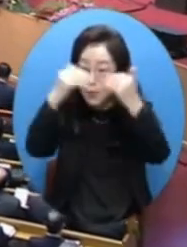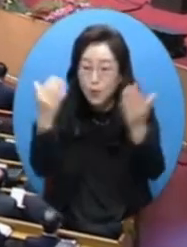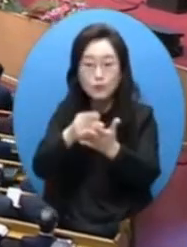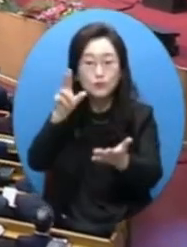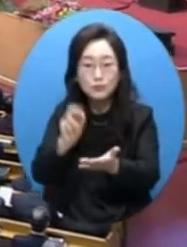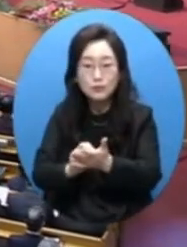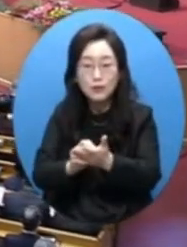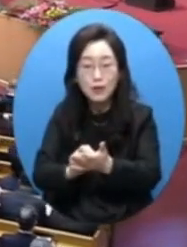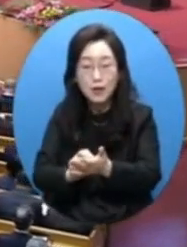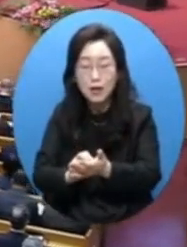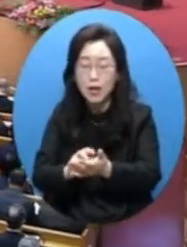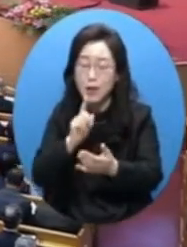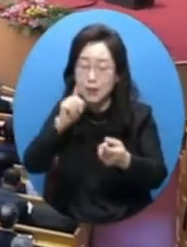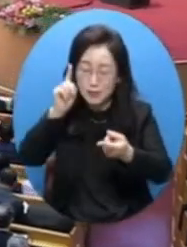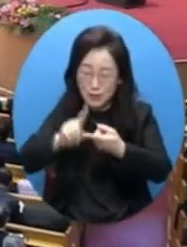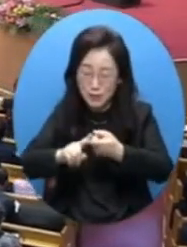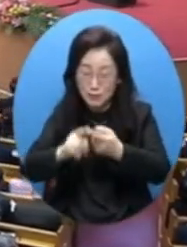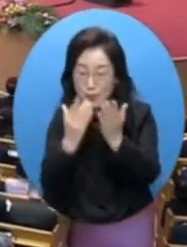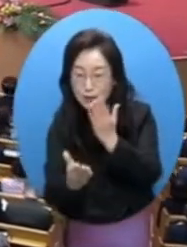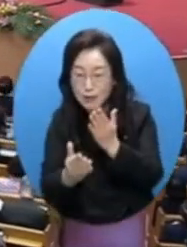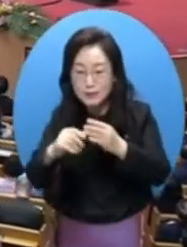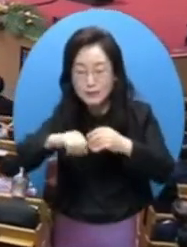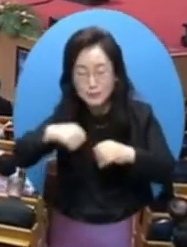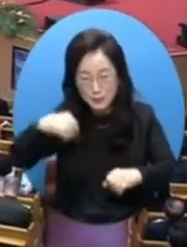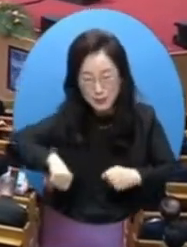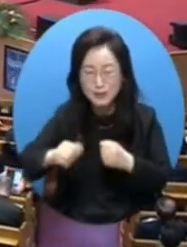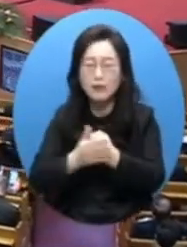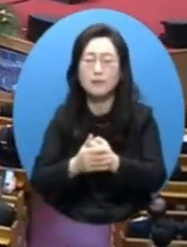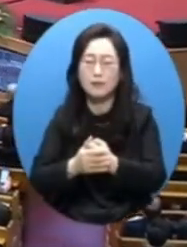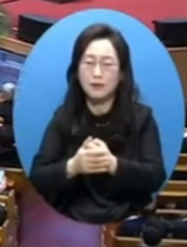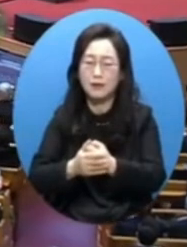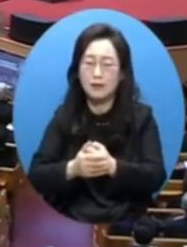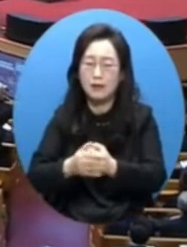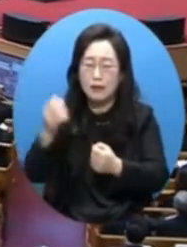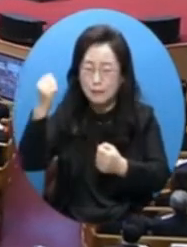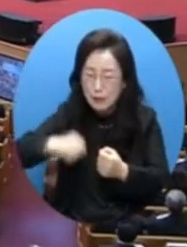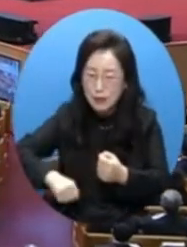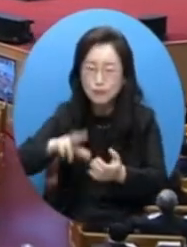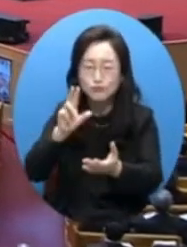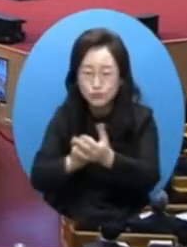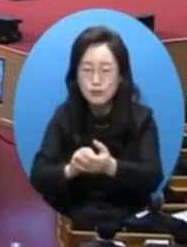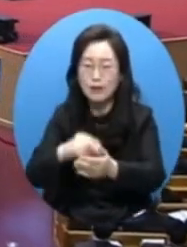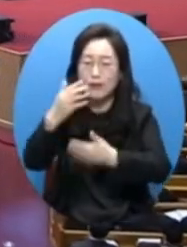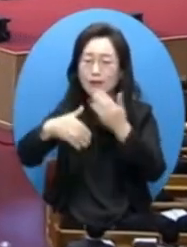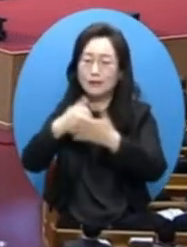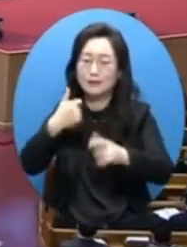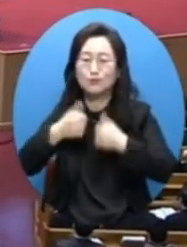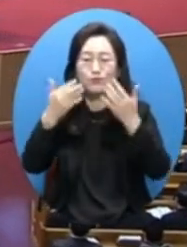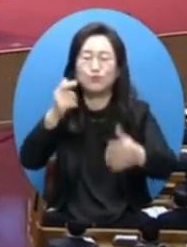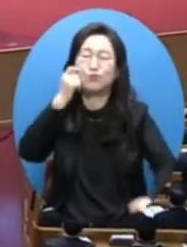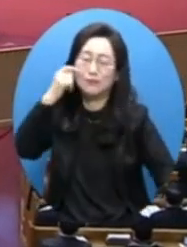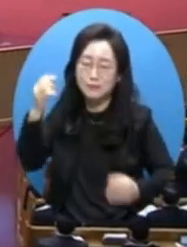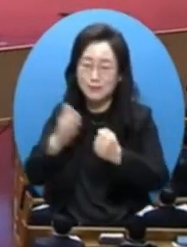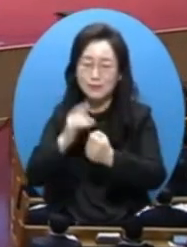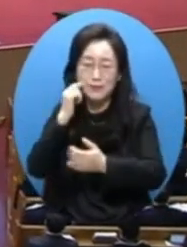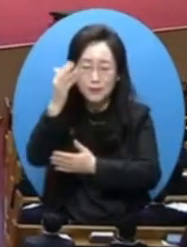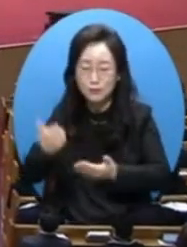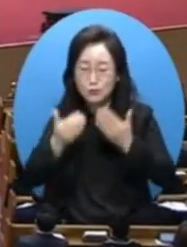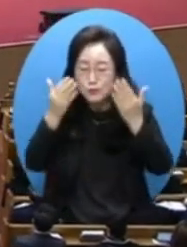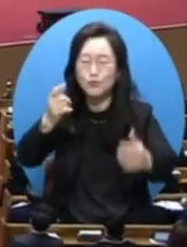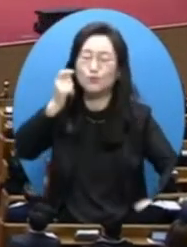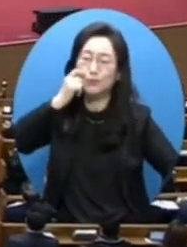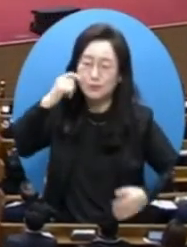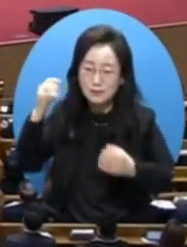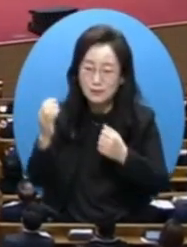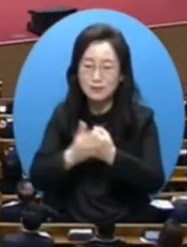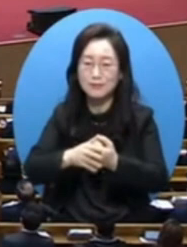문제는 우리가이 말씀을 순종하지 않는 듯해서 다가오는 것입니다 말씀대로 살지 않기 때문에 하나님을 기쁘시게 하는 삶을 살지 않기 때문에 하나님의 삶을 살지 않기 때문에